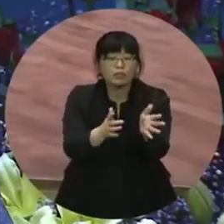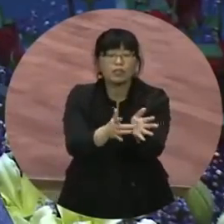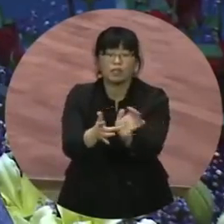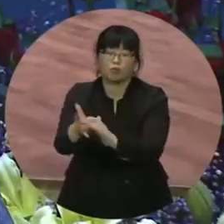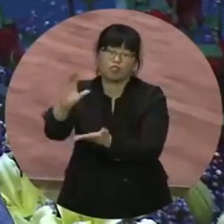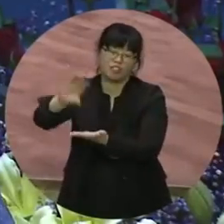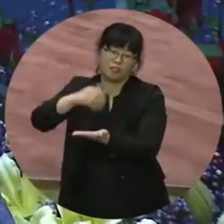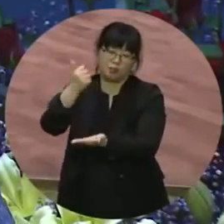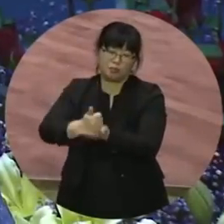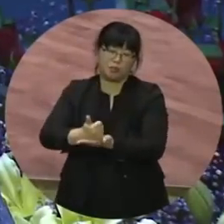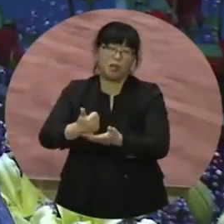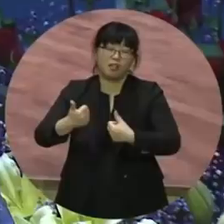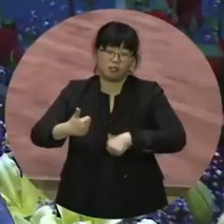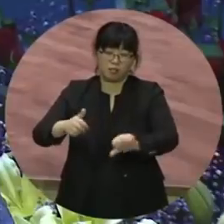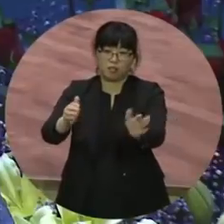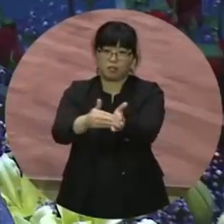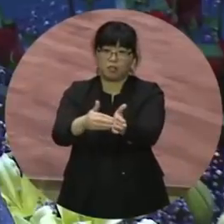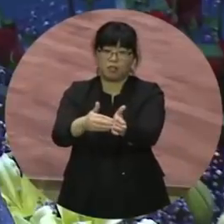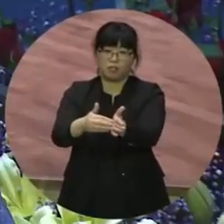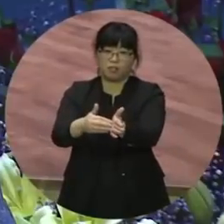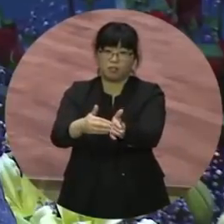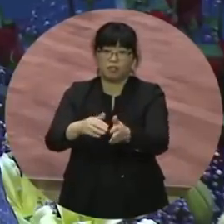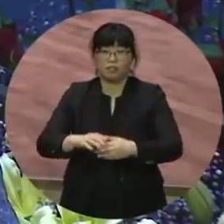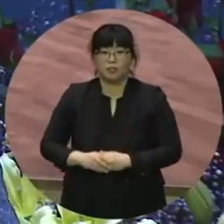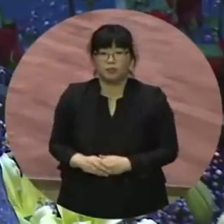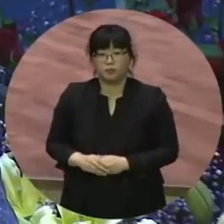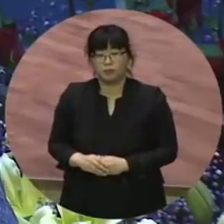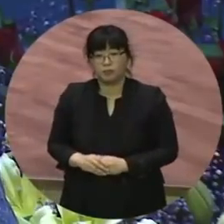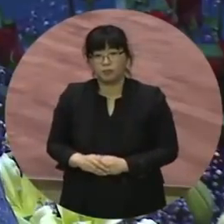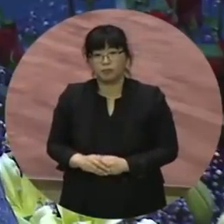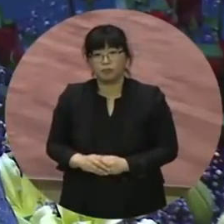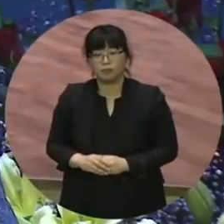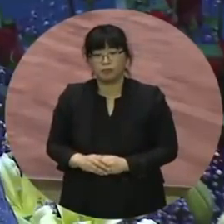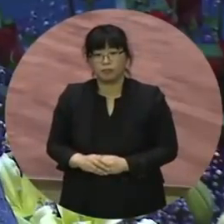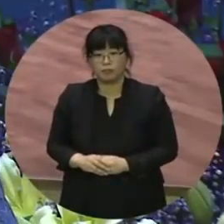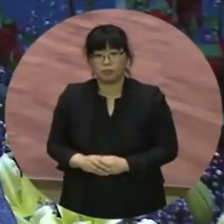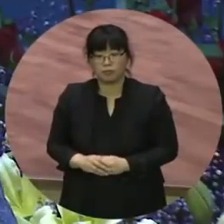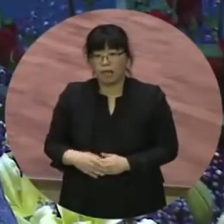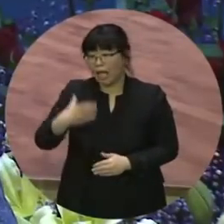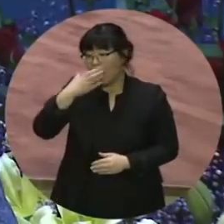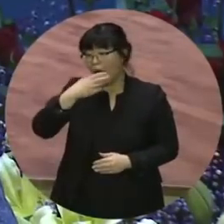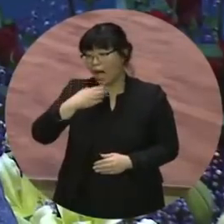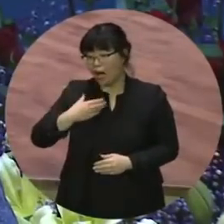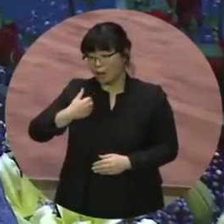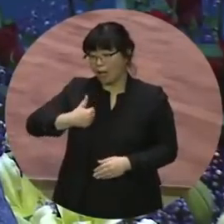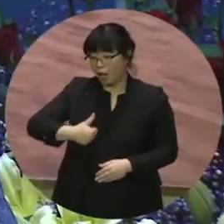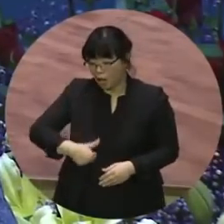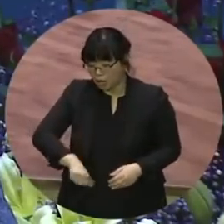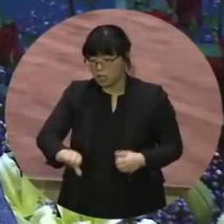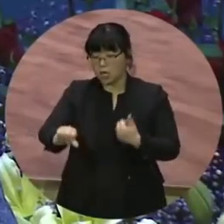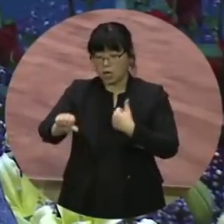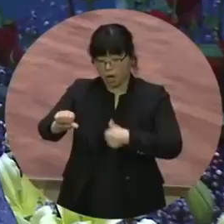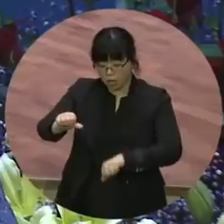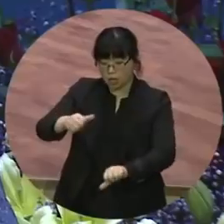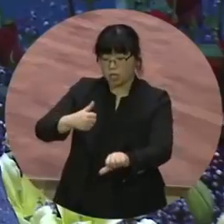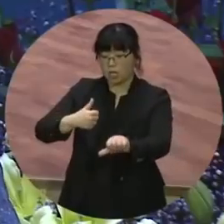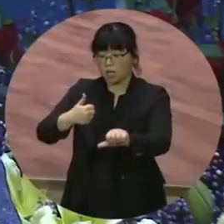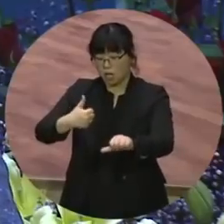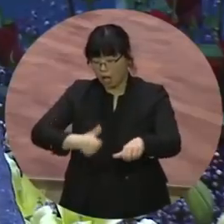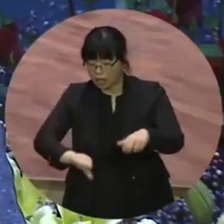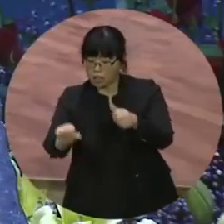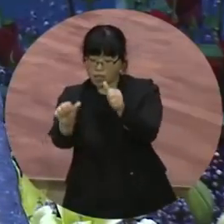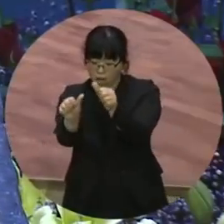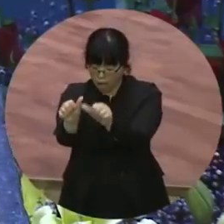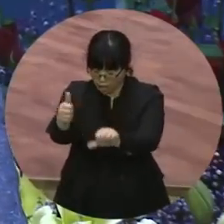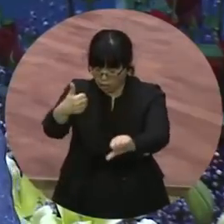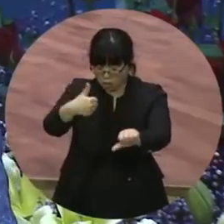다 성취하겠다. 아멘. 성취시기는 너희들로 하여금